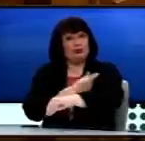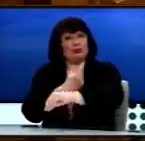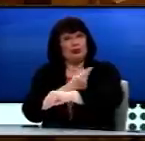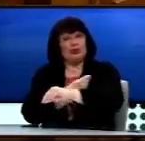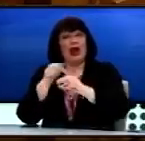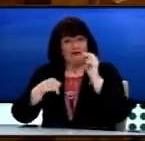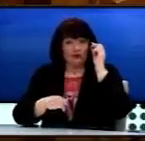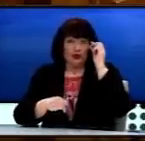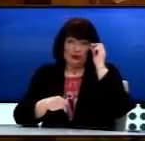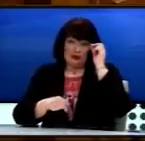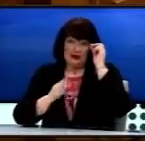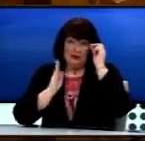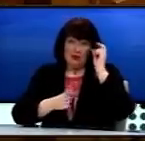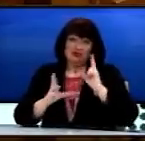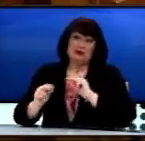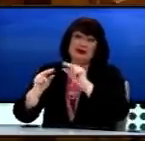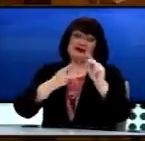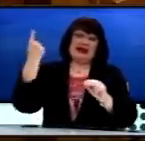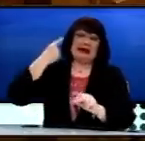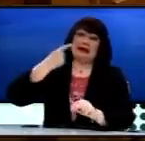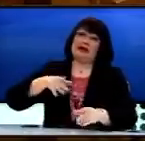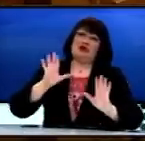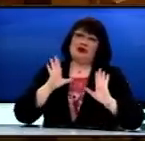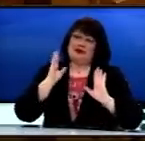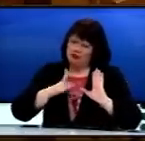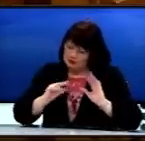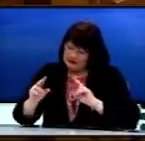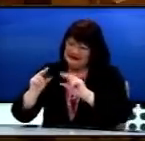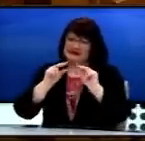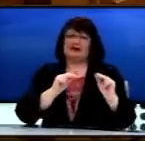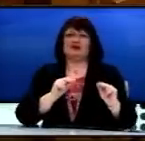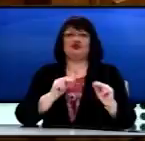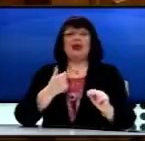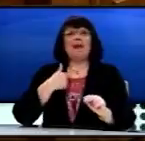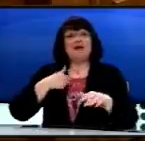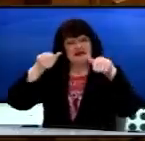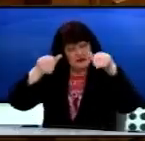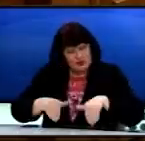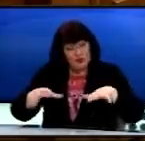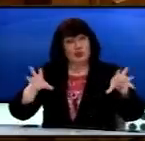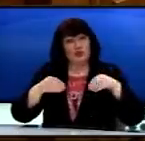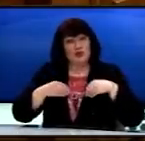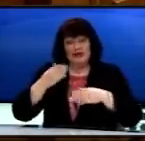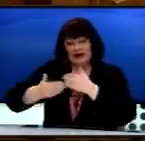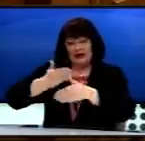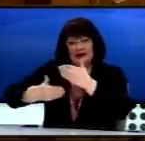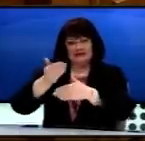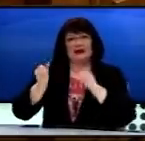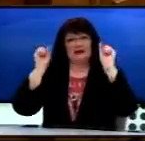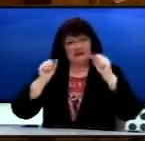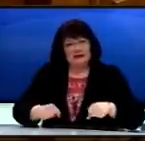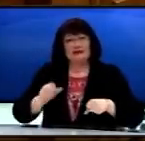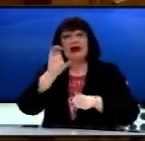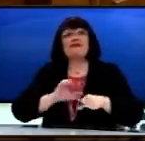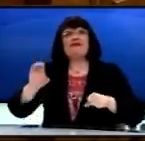ήταν ένα αντικείμενο συζήτησης, όχι κριτικής. Διότι θέλω να τονίσω ότι είμαστε απολύτως εναρμονισμένοι με τη διαδικασία έγκρισης